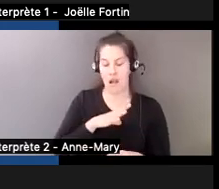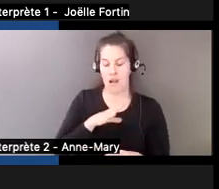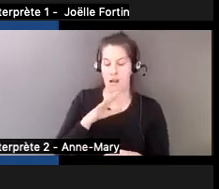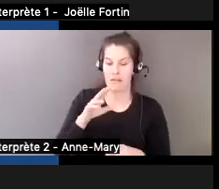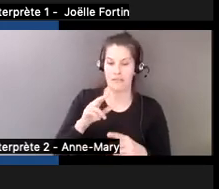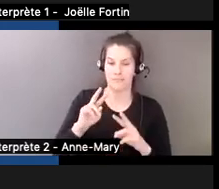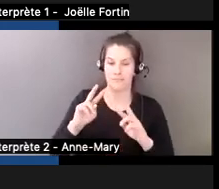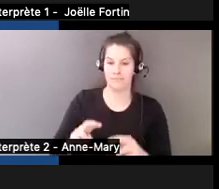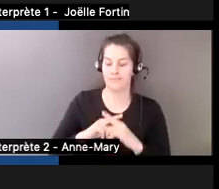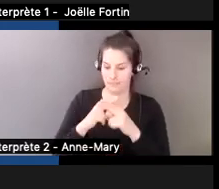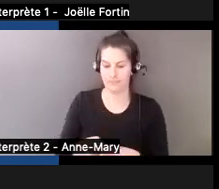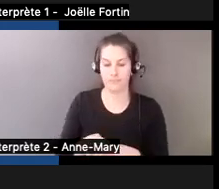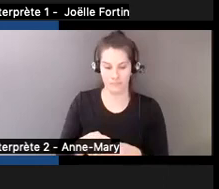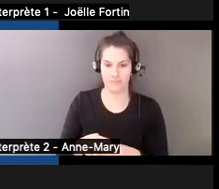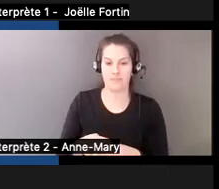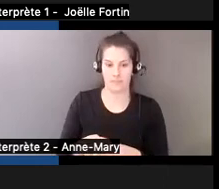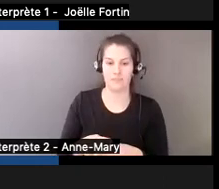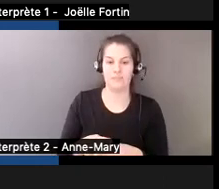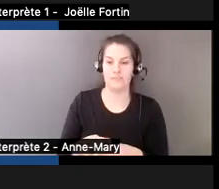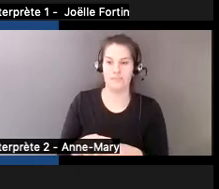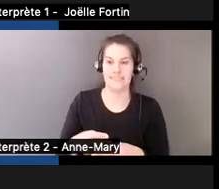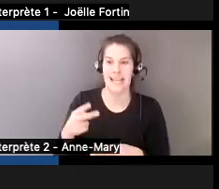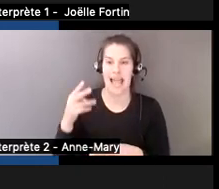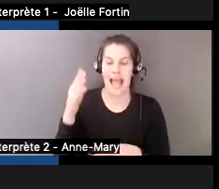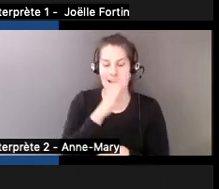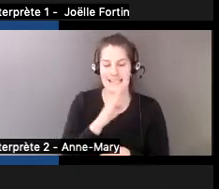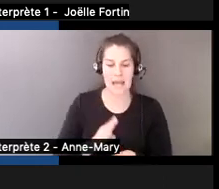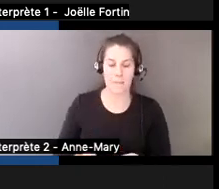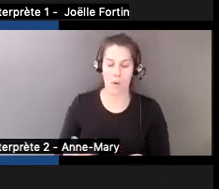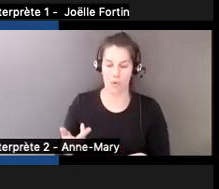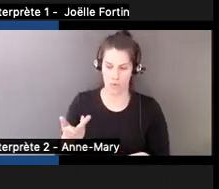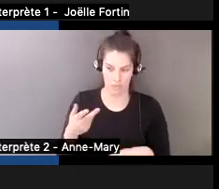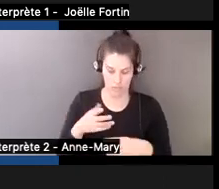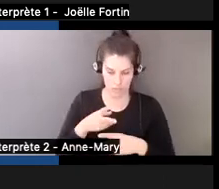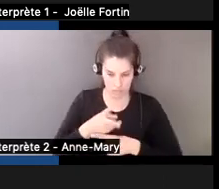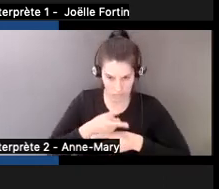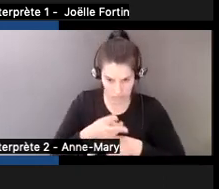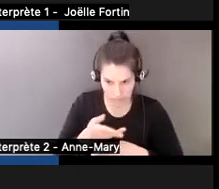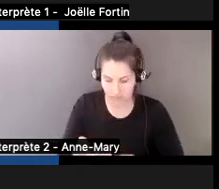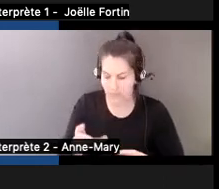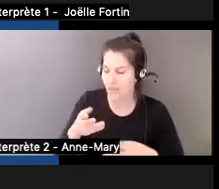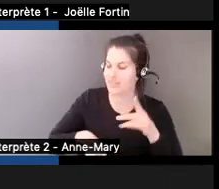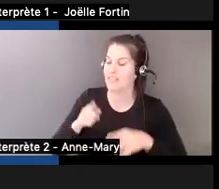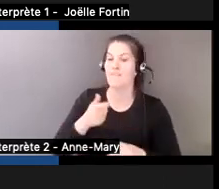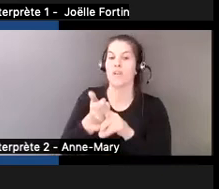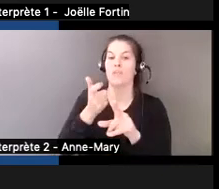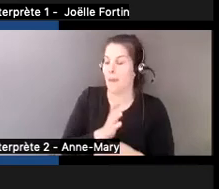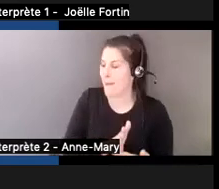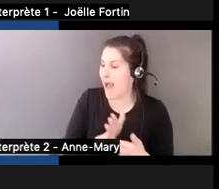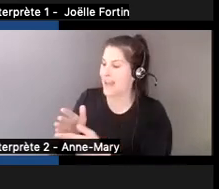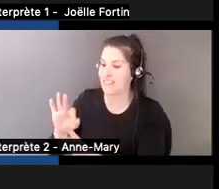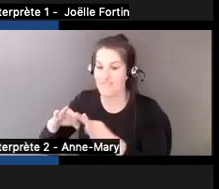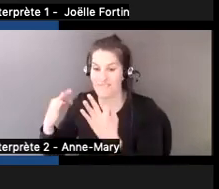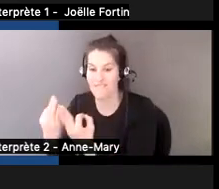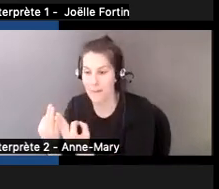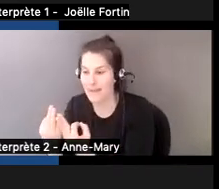parents ou bien des membres de famille à prendre soin de leurs proches qui sont atteintes comme